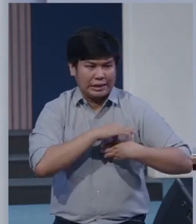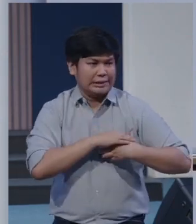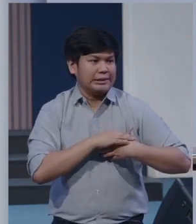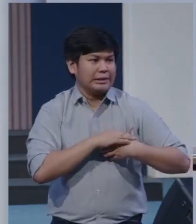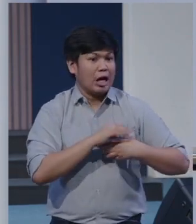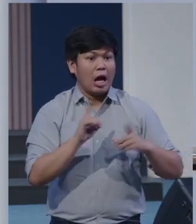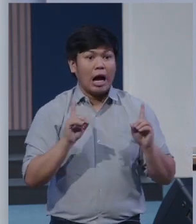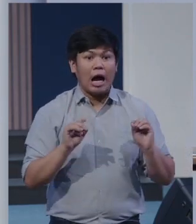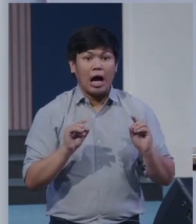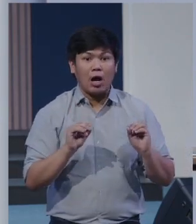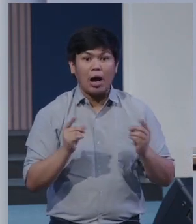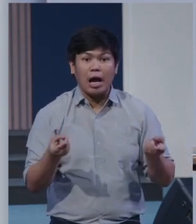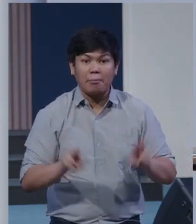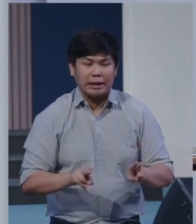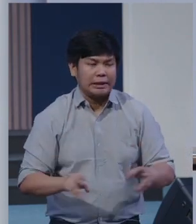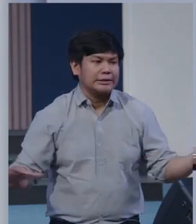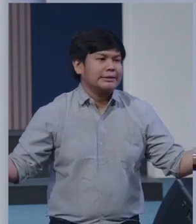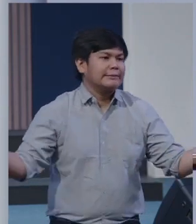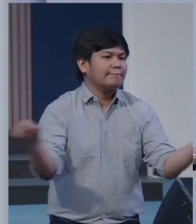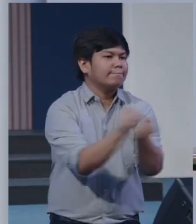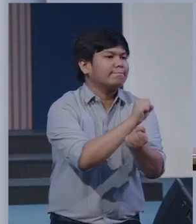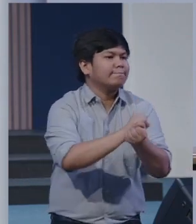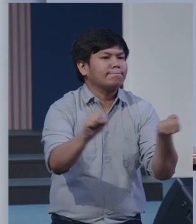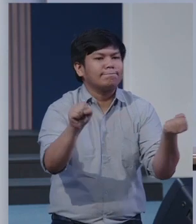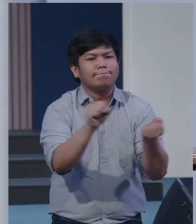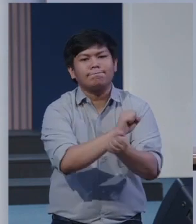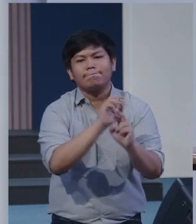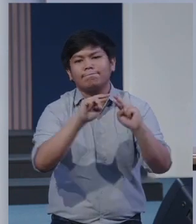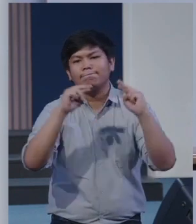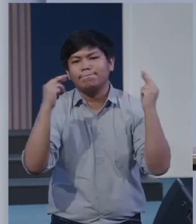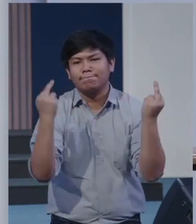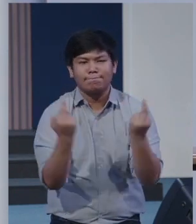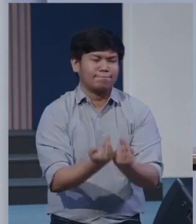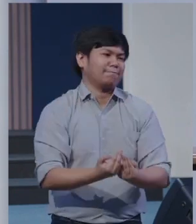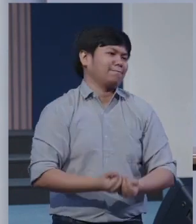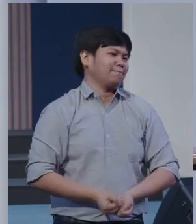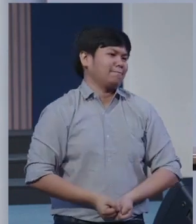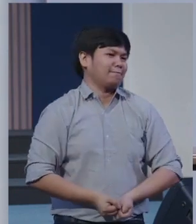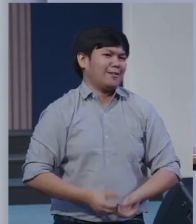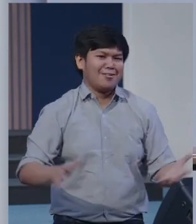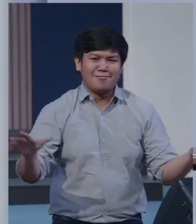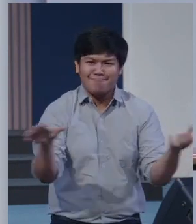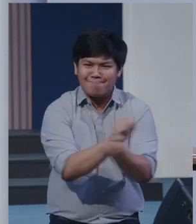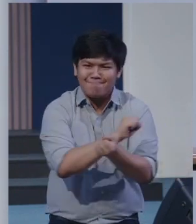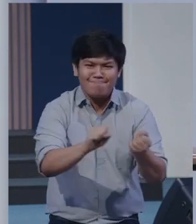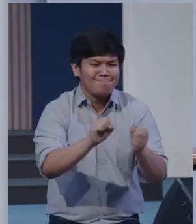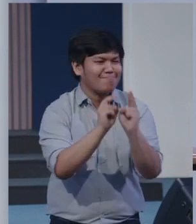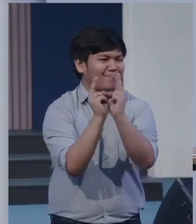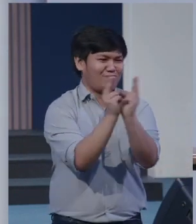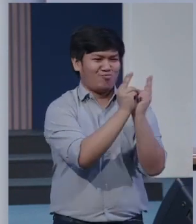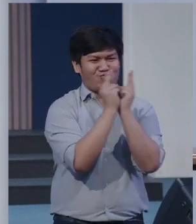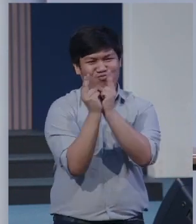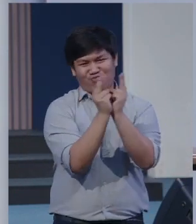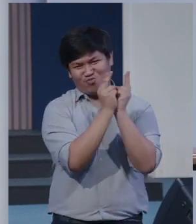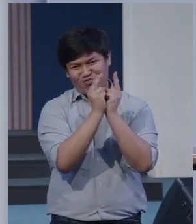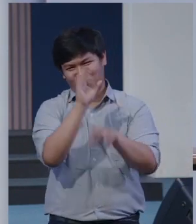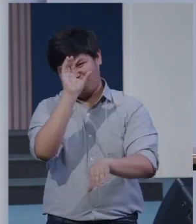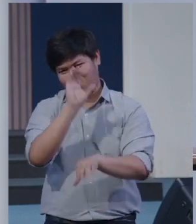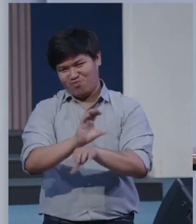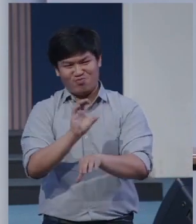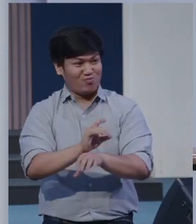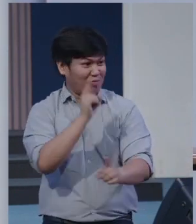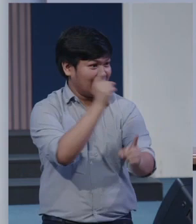ito ng pagtitiwala pagkakaisa at pagkakasundo sa ating